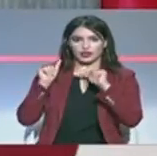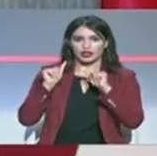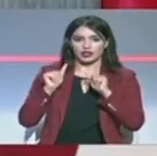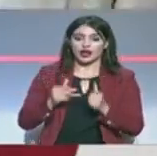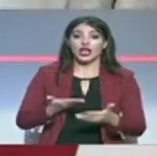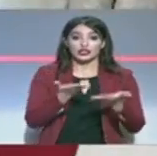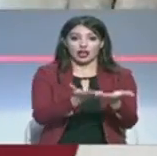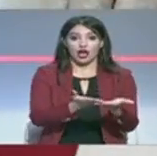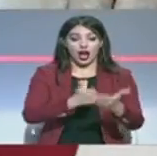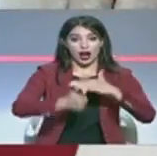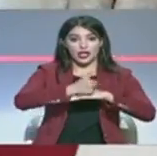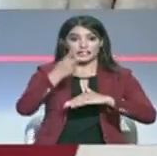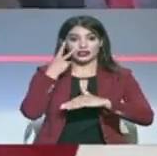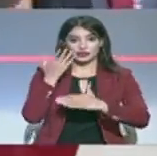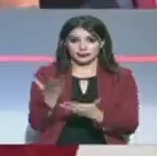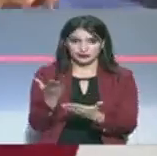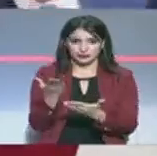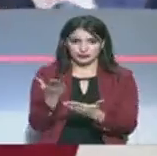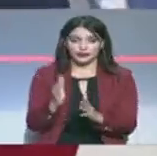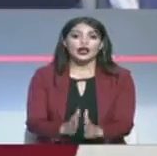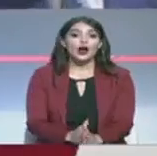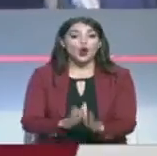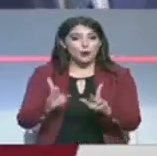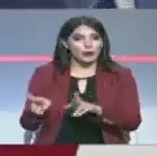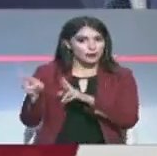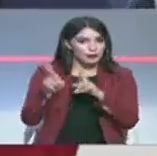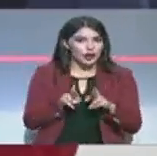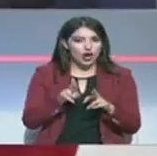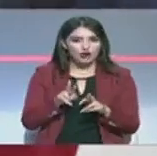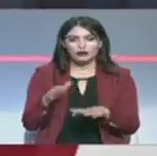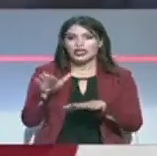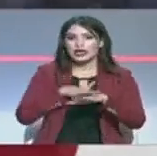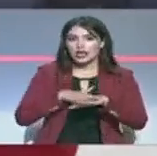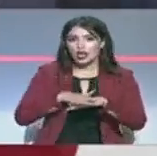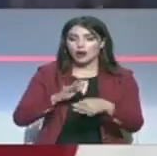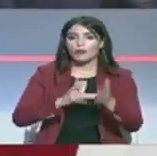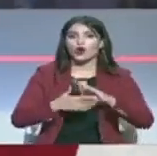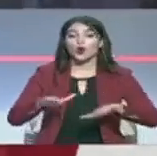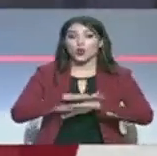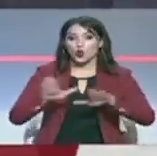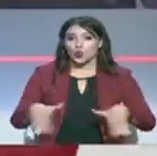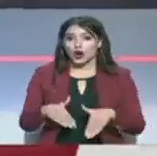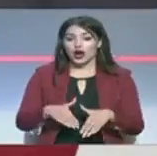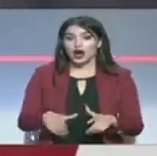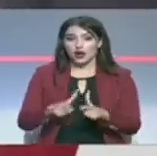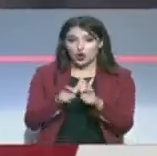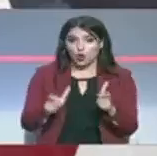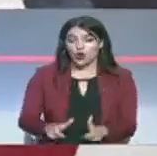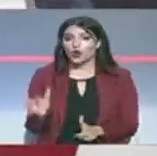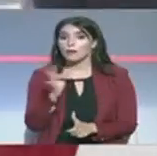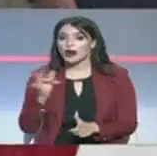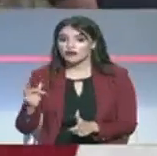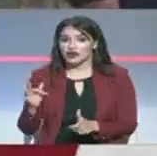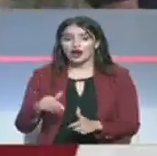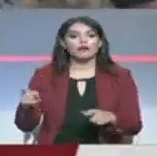رئيس الجمهورية قيس سعيد. وبالعودة إلى السياقات التي أدت إلى انتهاء عهدة حكومة الفخفاخ الأقصر عمرا